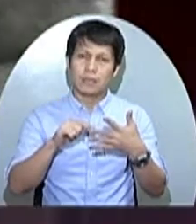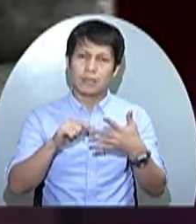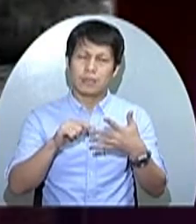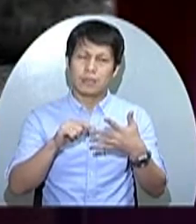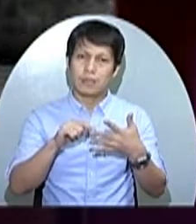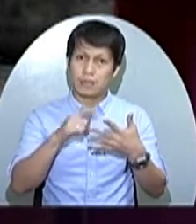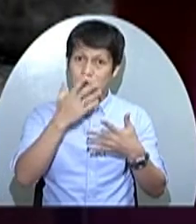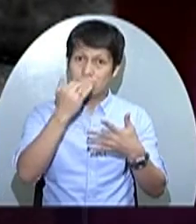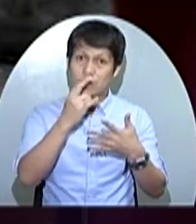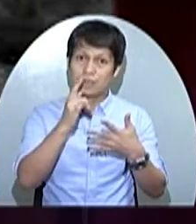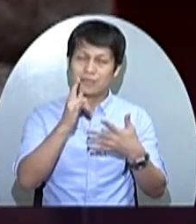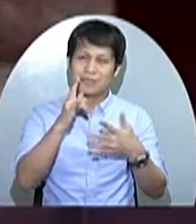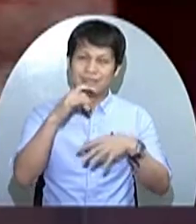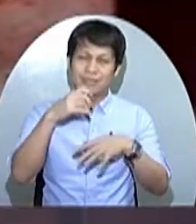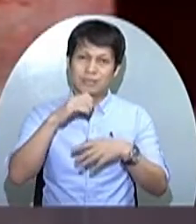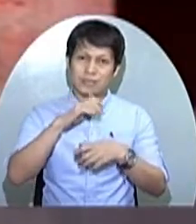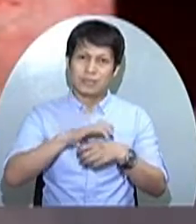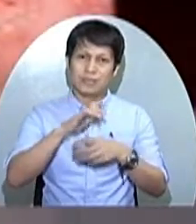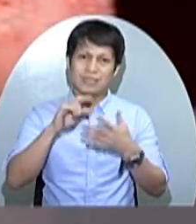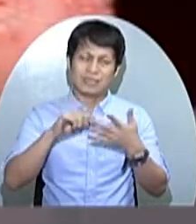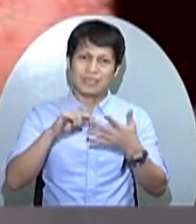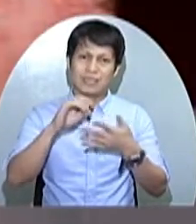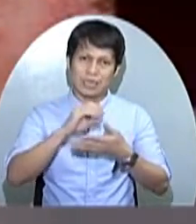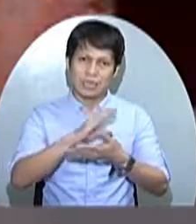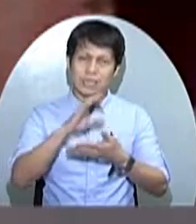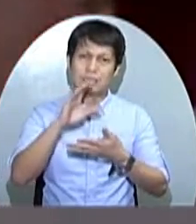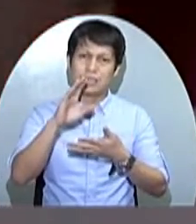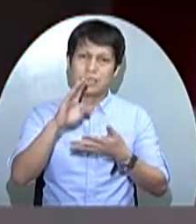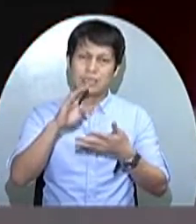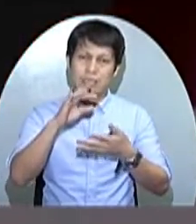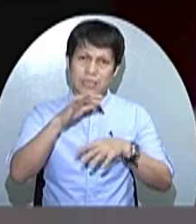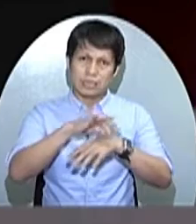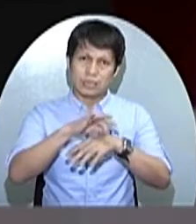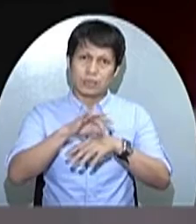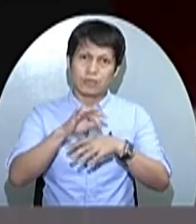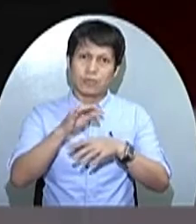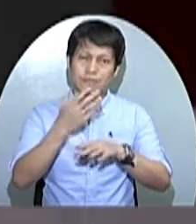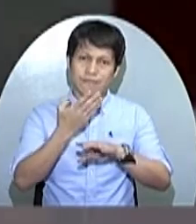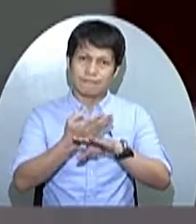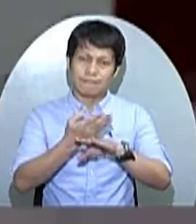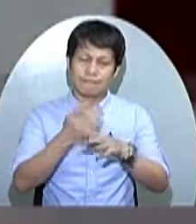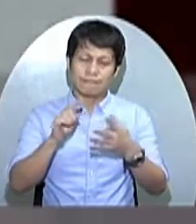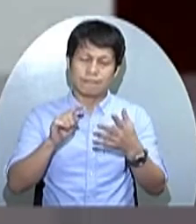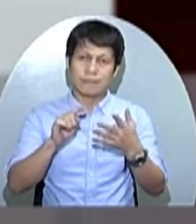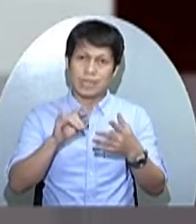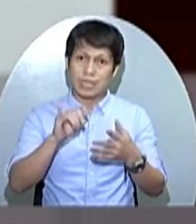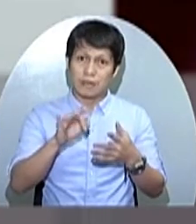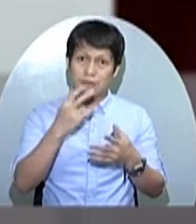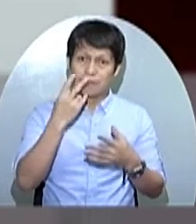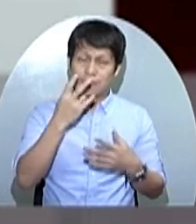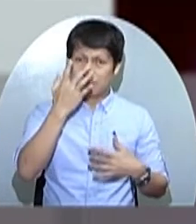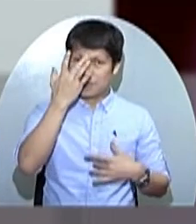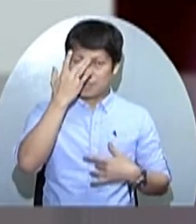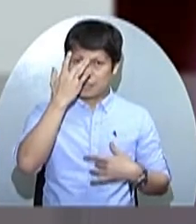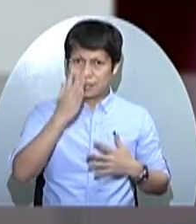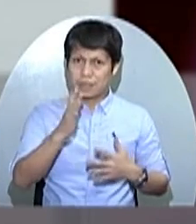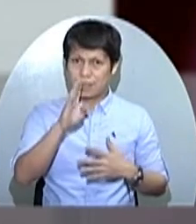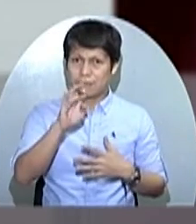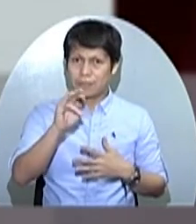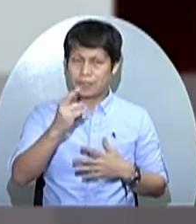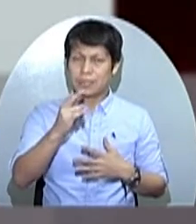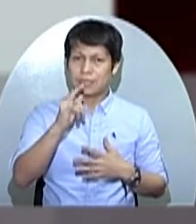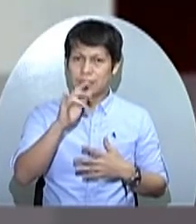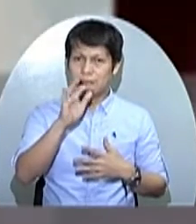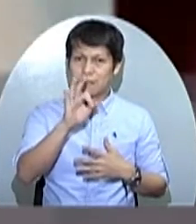dugo, dulot ng trauma, kanser sa balat o depekto sa buto. Kung ang pasyente ay mayroong